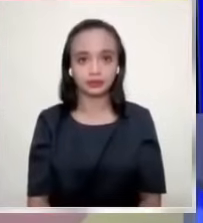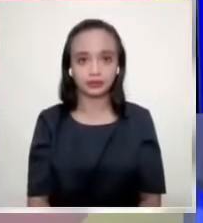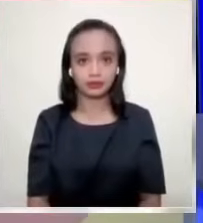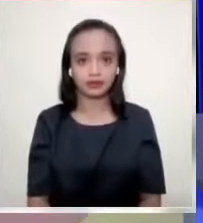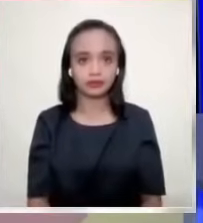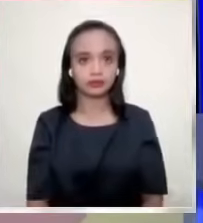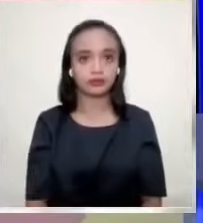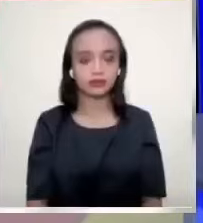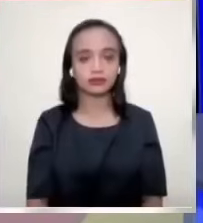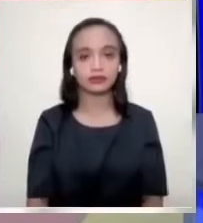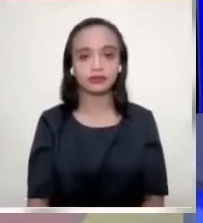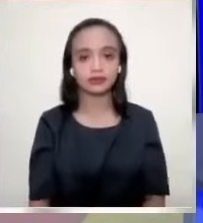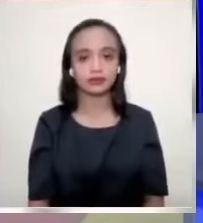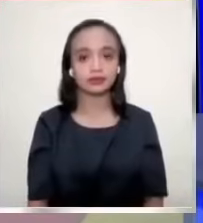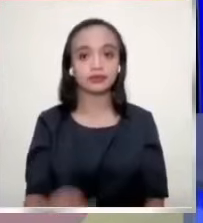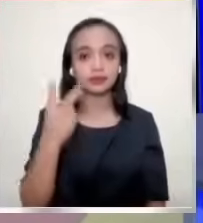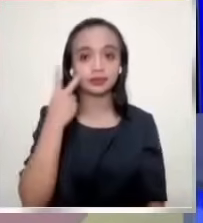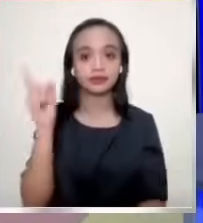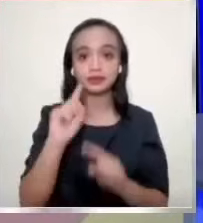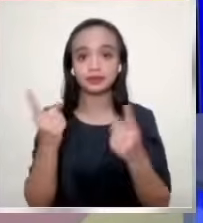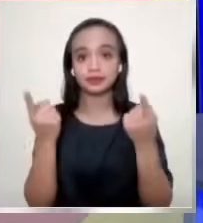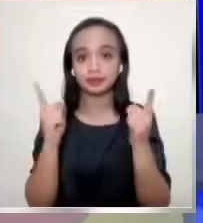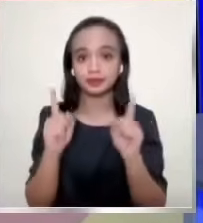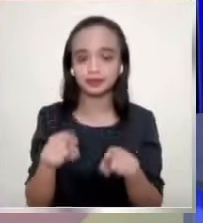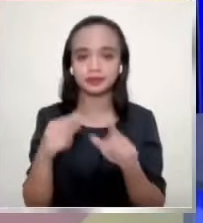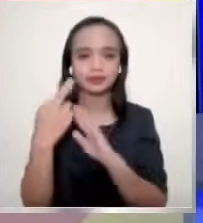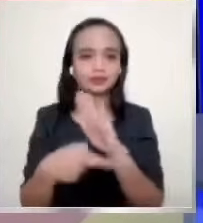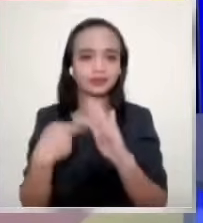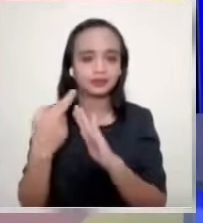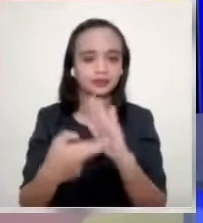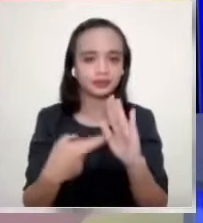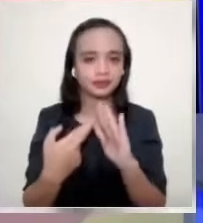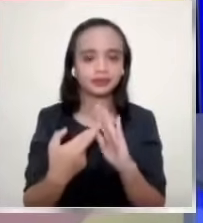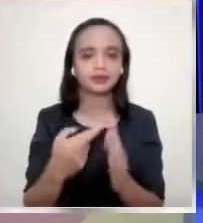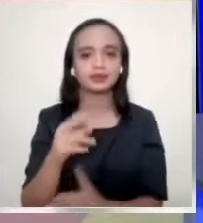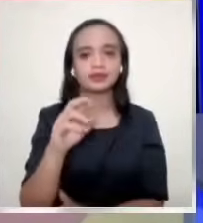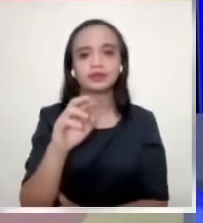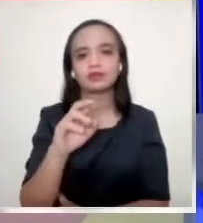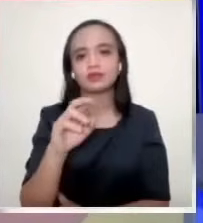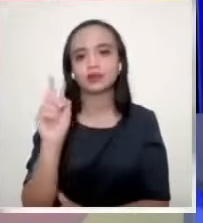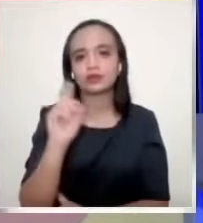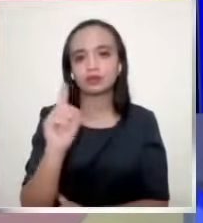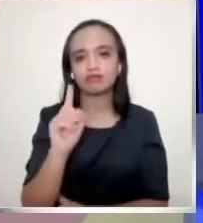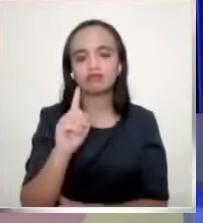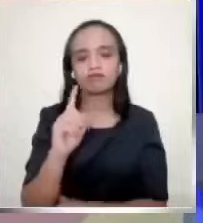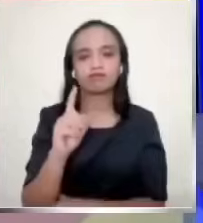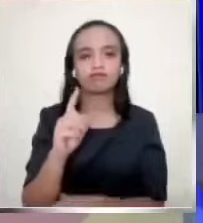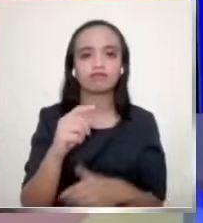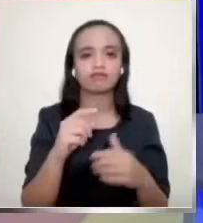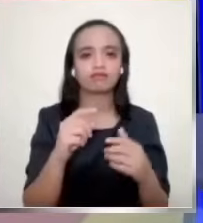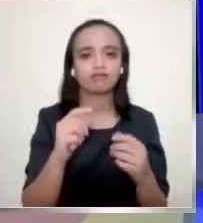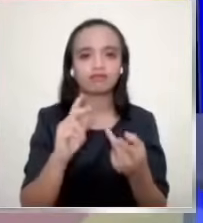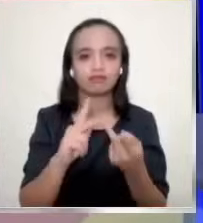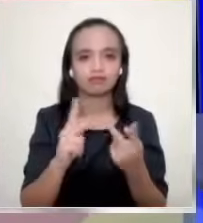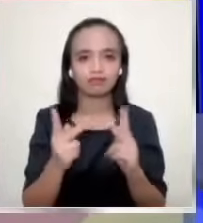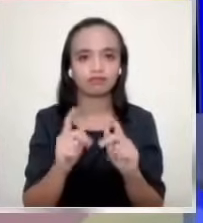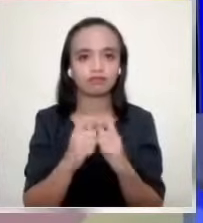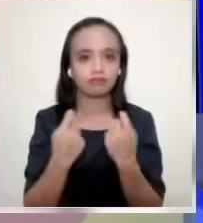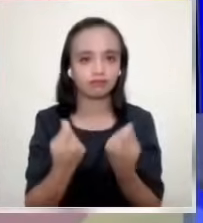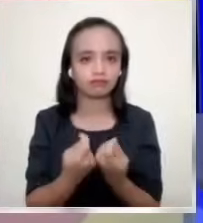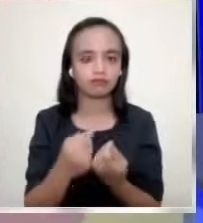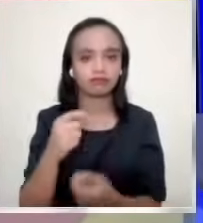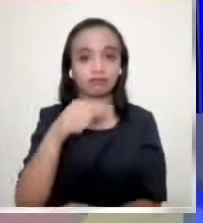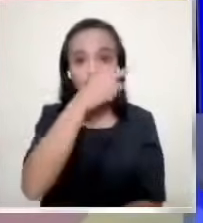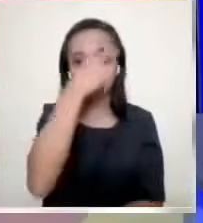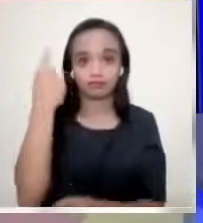Ready for action na ang gaganap na leading lady ni Lulu Madrid para sa upcoming action-packed series na Black Rider. Makikilala na natin siya sa